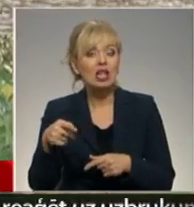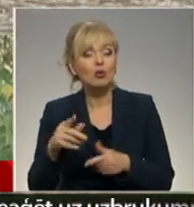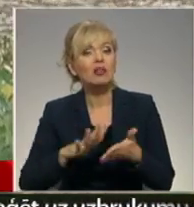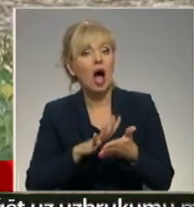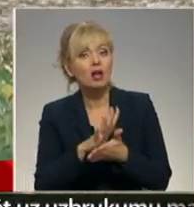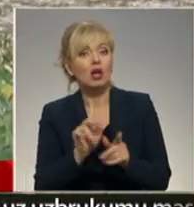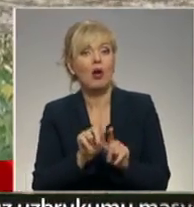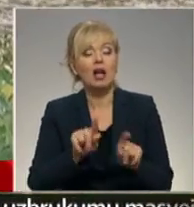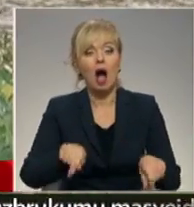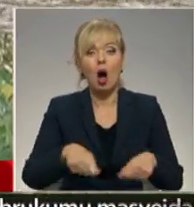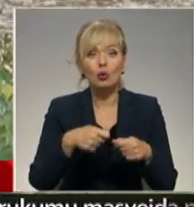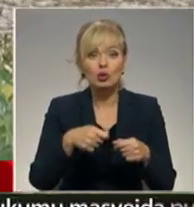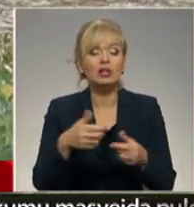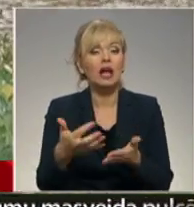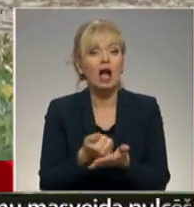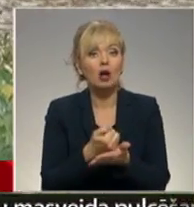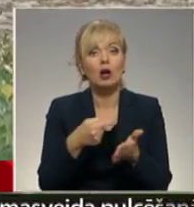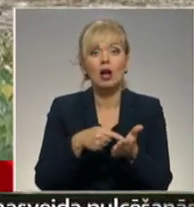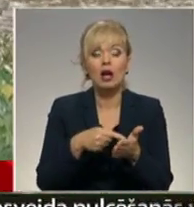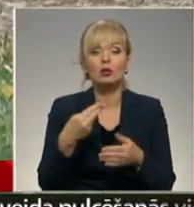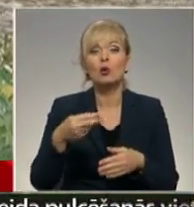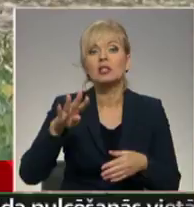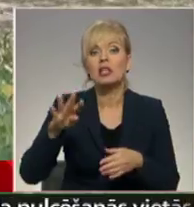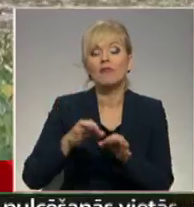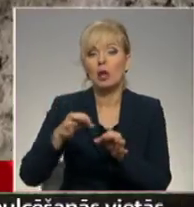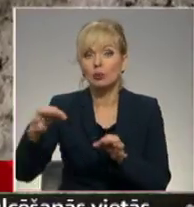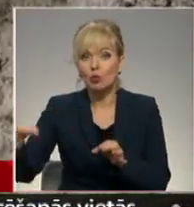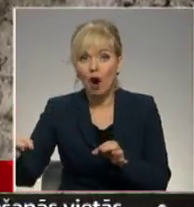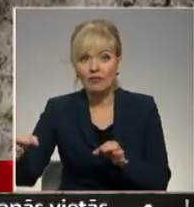dārziņu audzētāji. Tiem gan jāatrodas kādā no 29